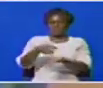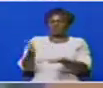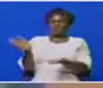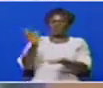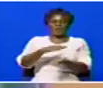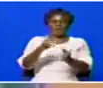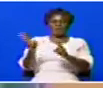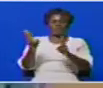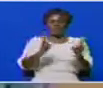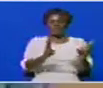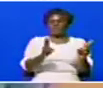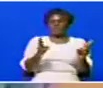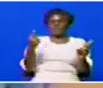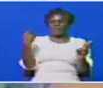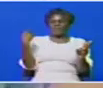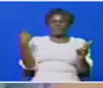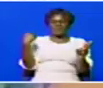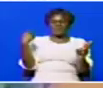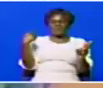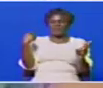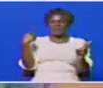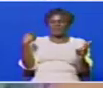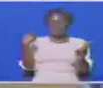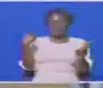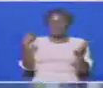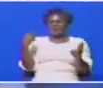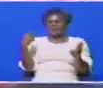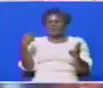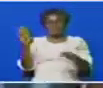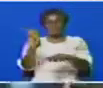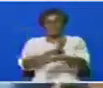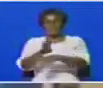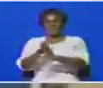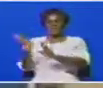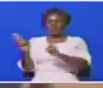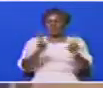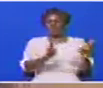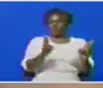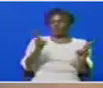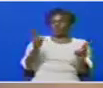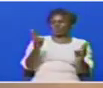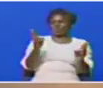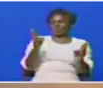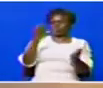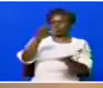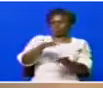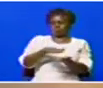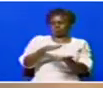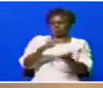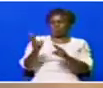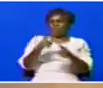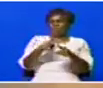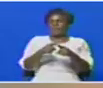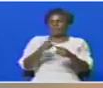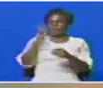shwari. Hapo jana wamefungwa na shughuli, mapilika pilika za kila siku zilikuwa kidogo zimeshuka hali yake ya kawaida, lakini